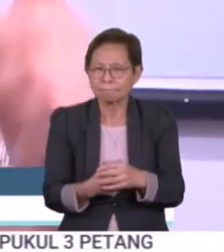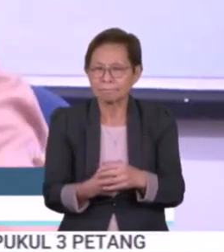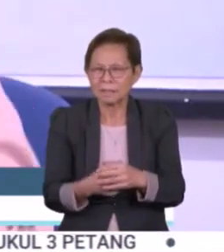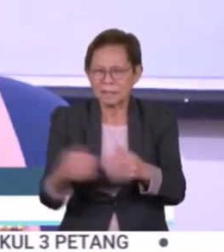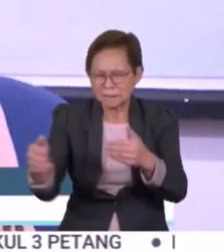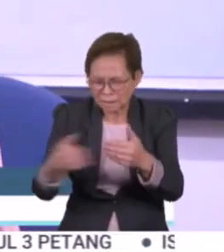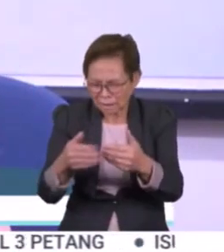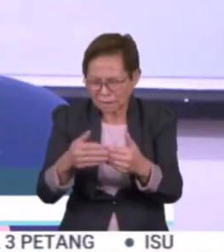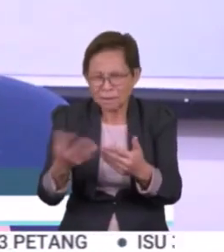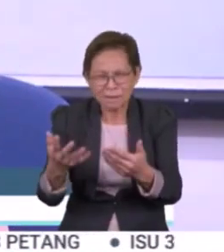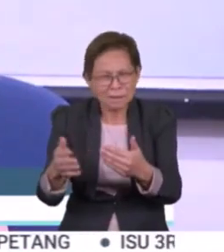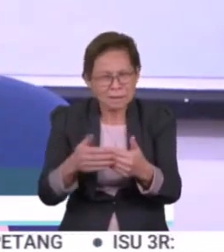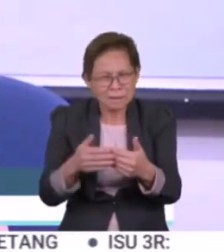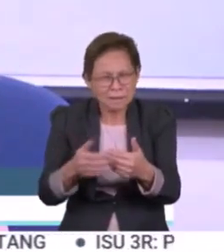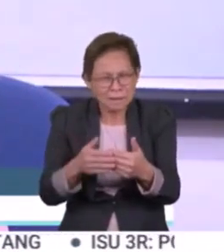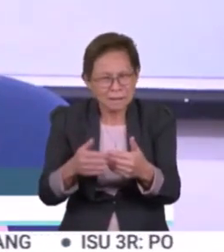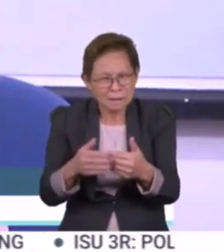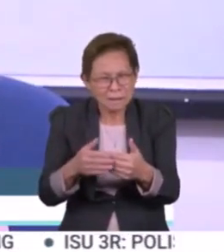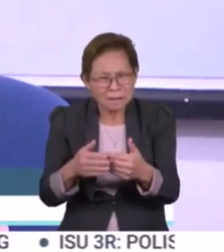yang dekat